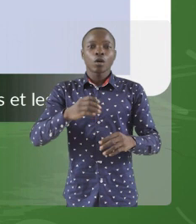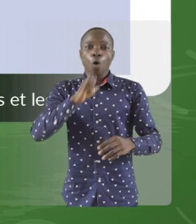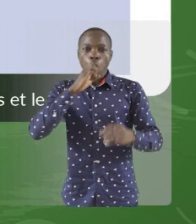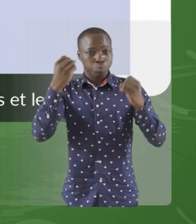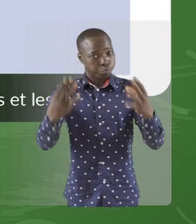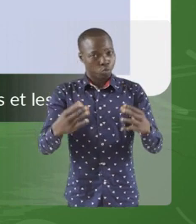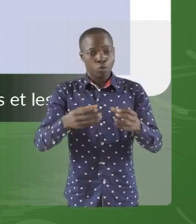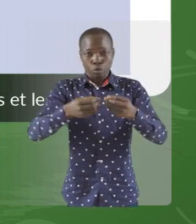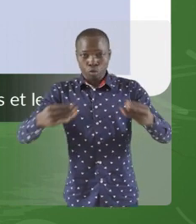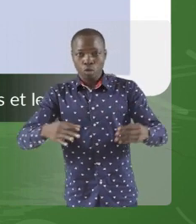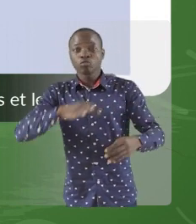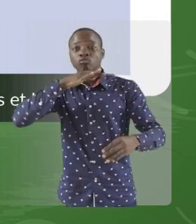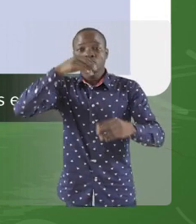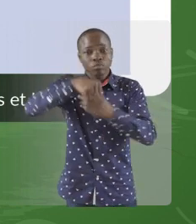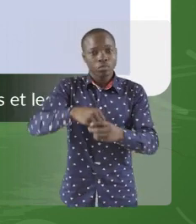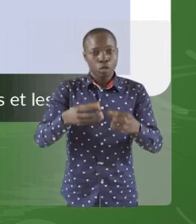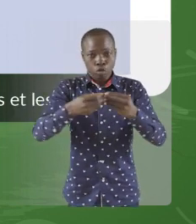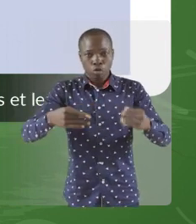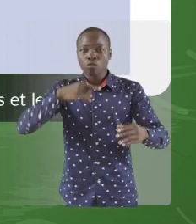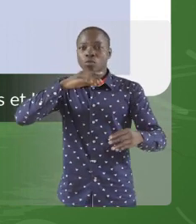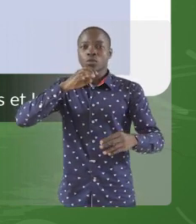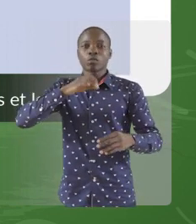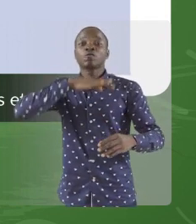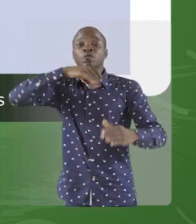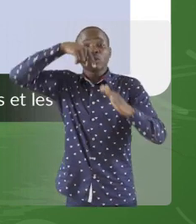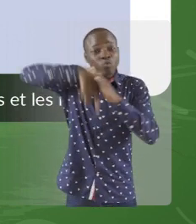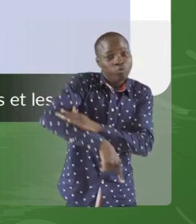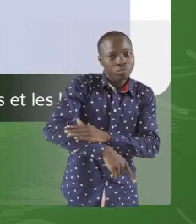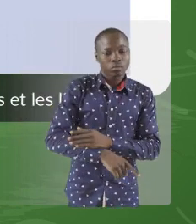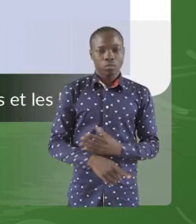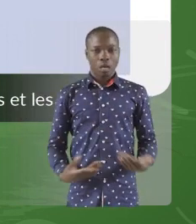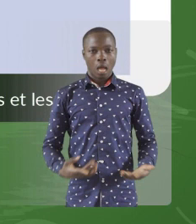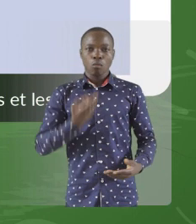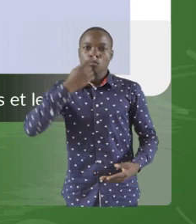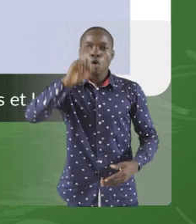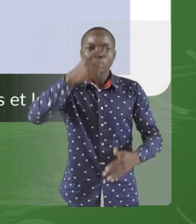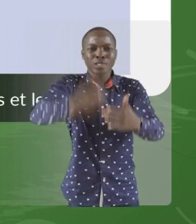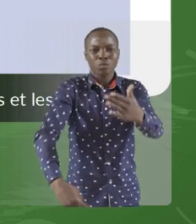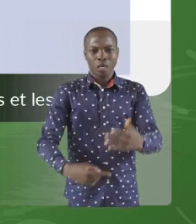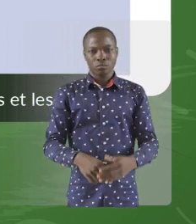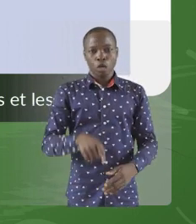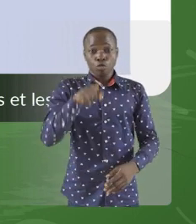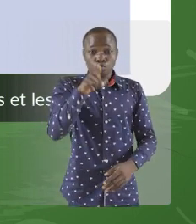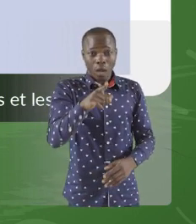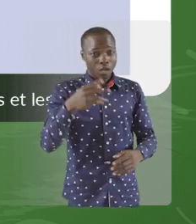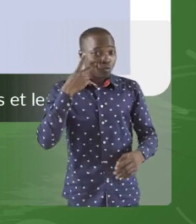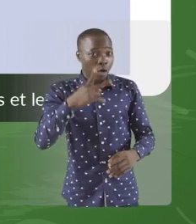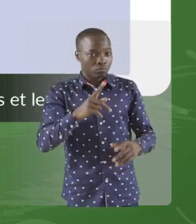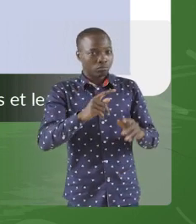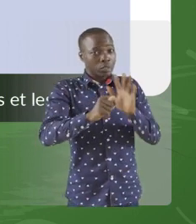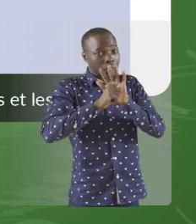sol phéralytique. La consigne. Associe chaque type de